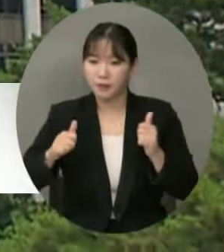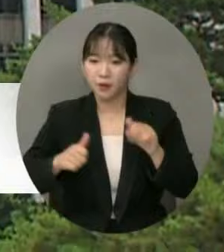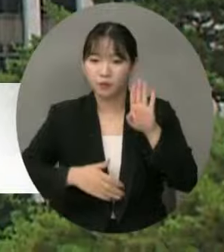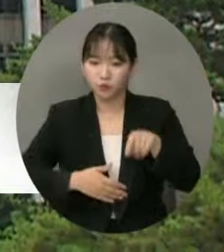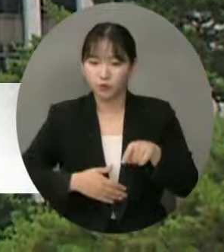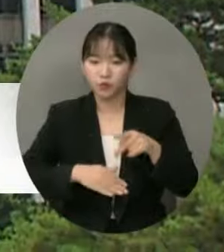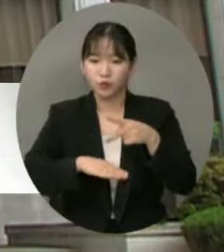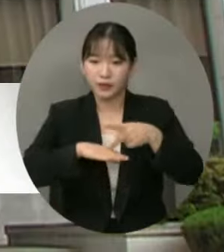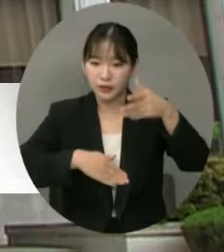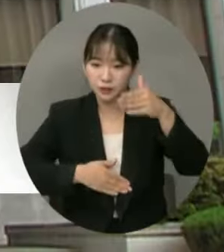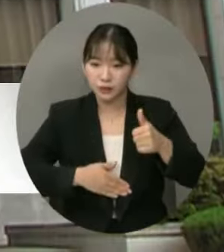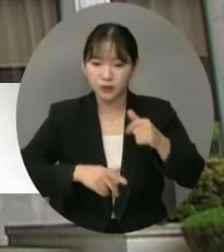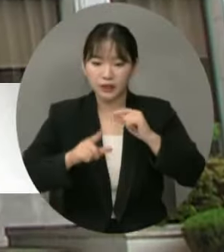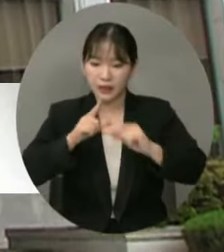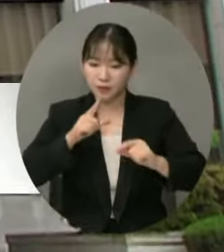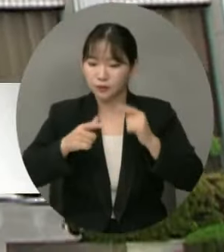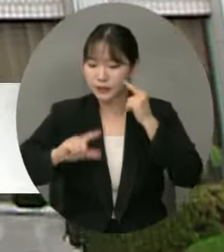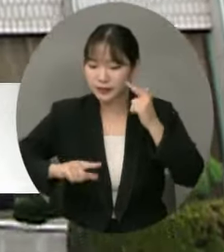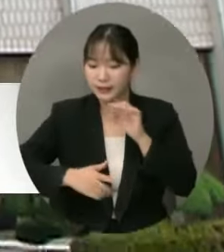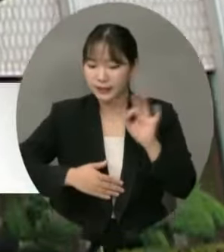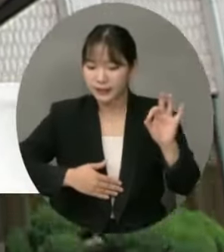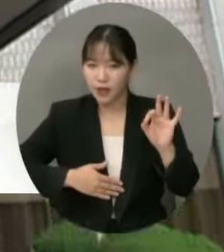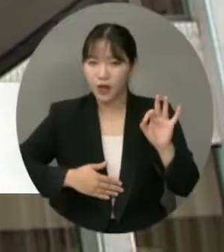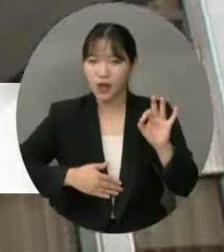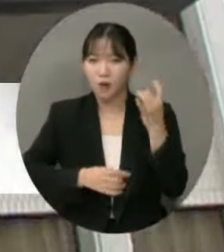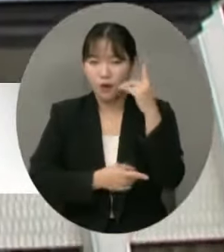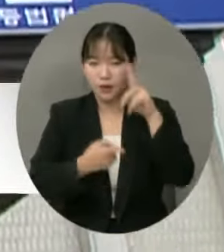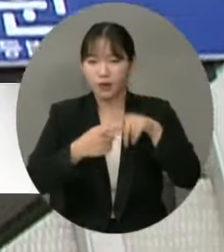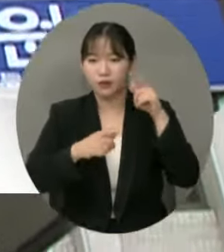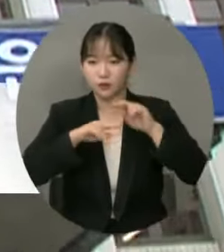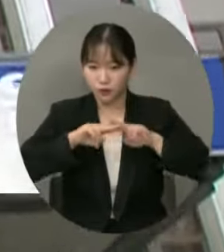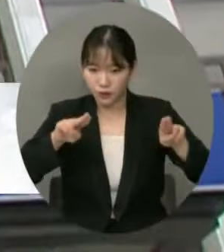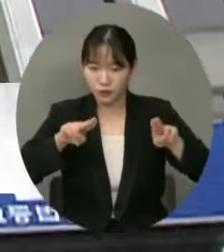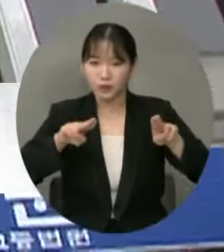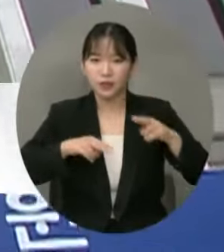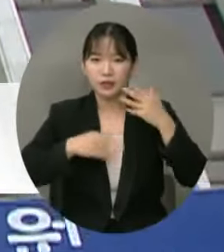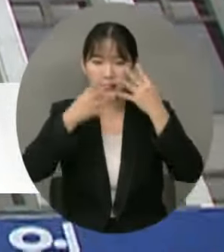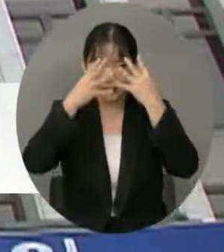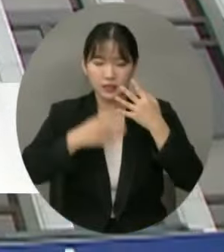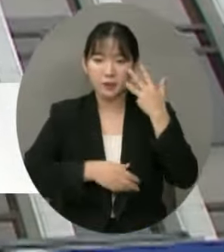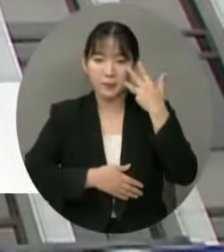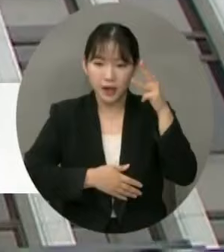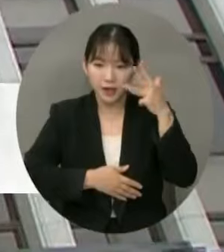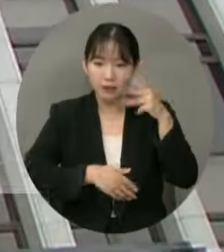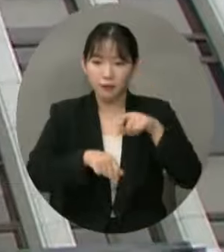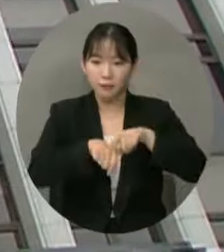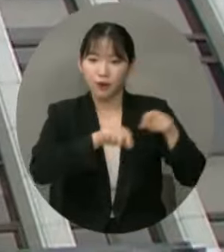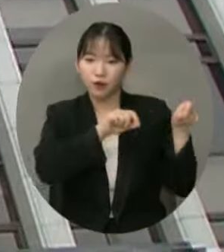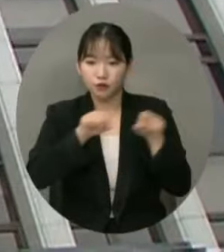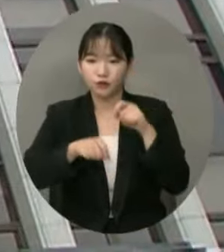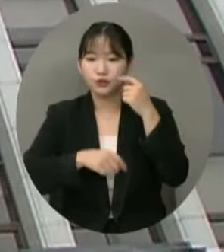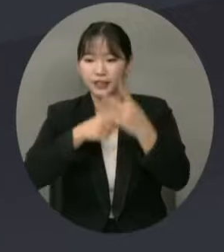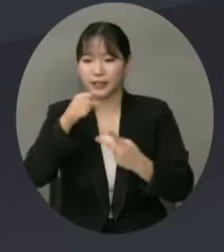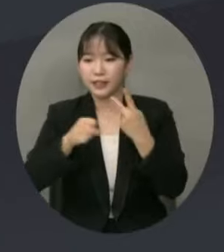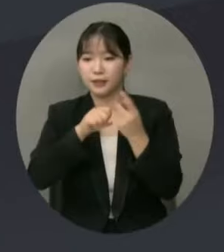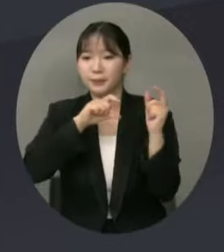신앙 군수의 항소를 일부 받아들여 원심을 파기하고 징역 8개월에 집행에 2년을